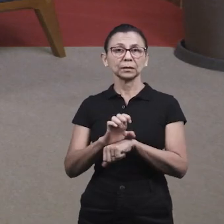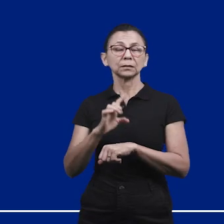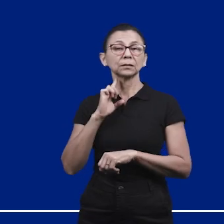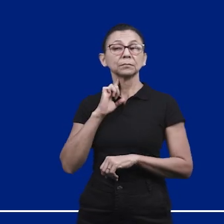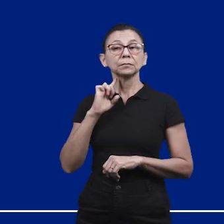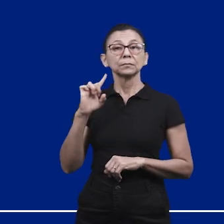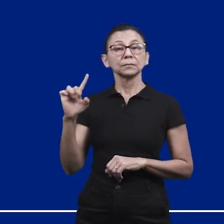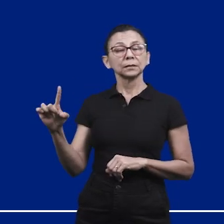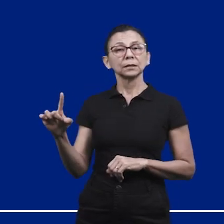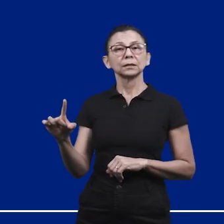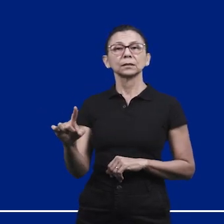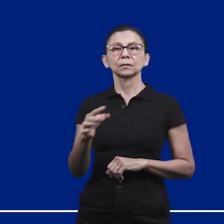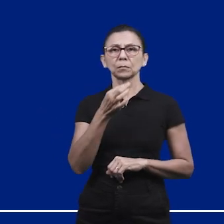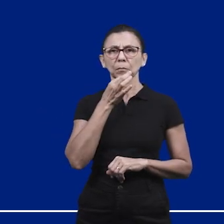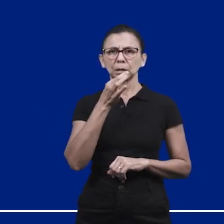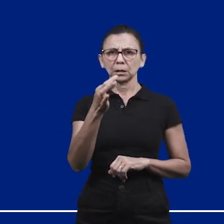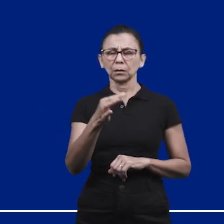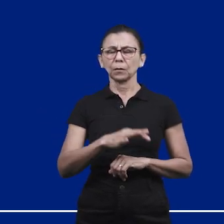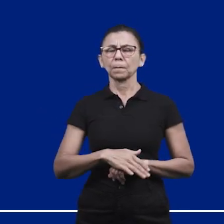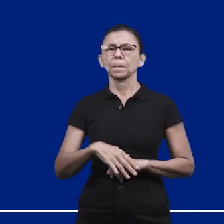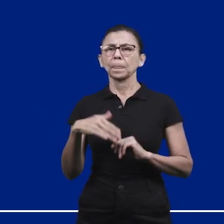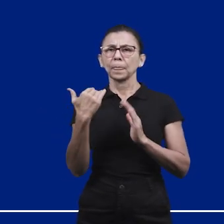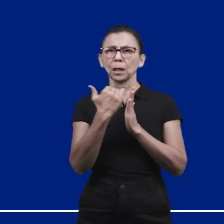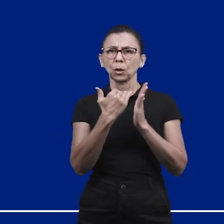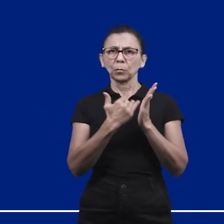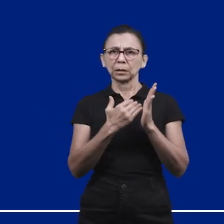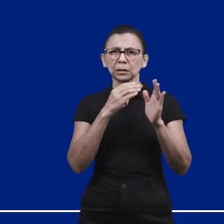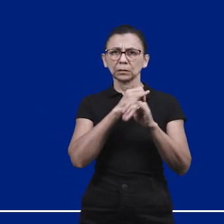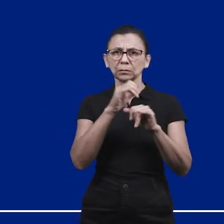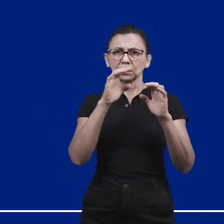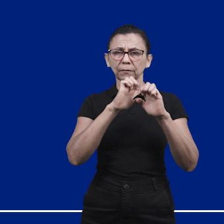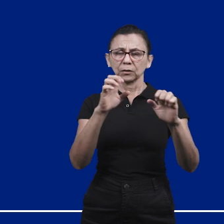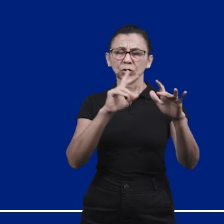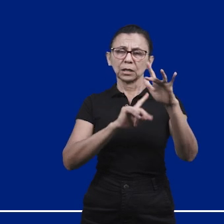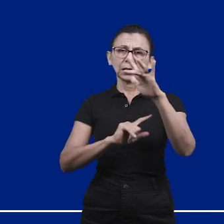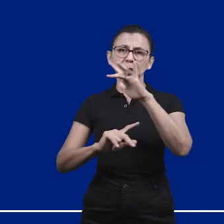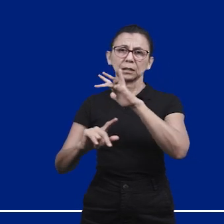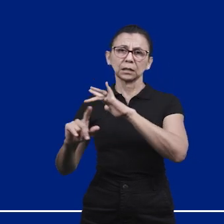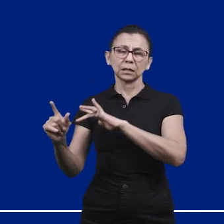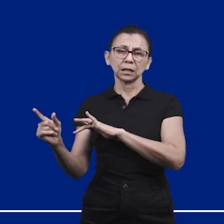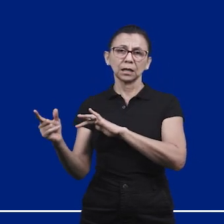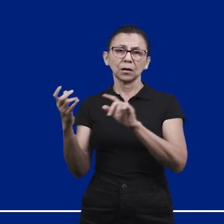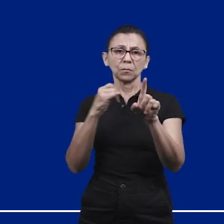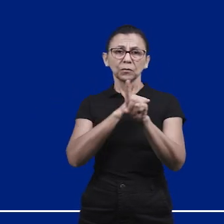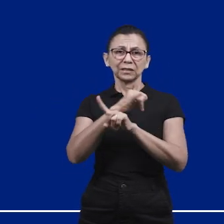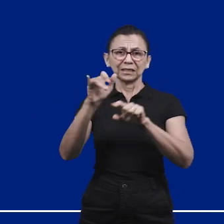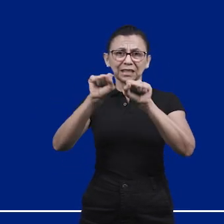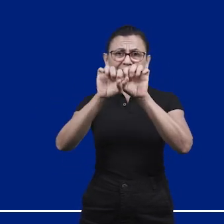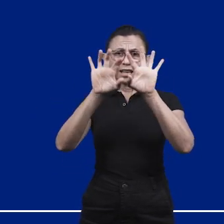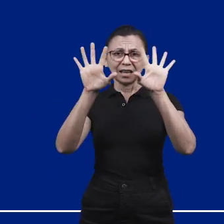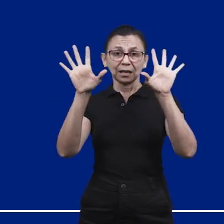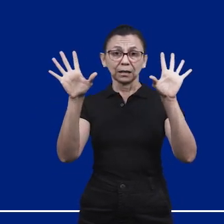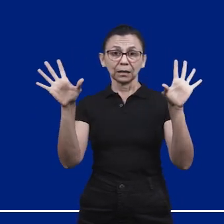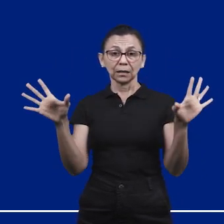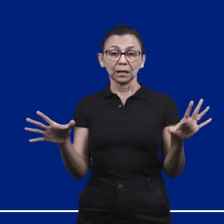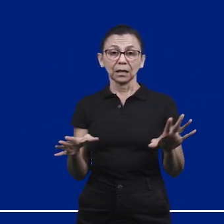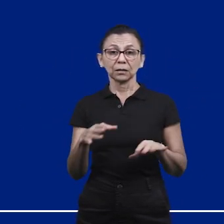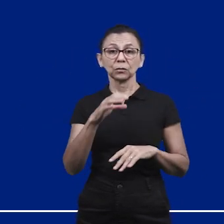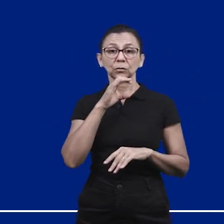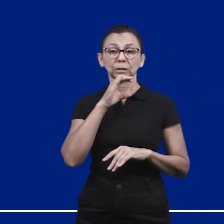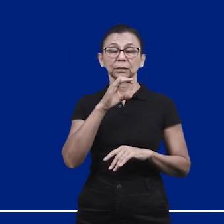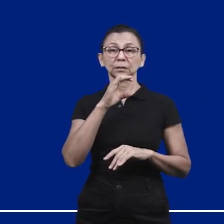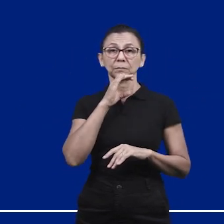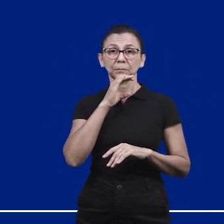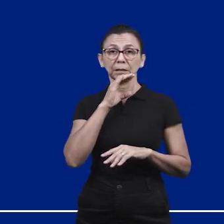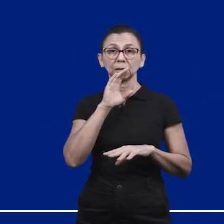Gerais. E ele diz o seguinte: o programa Anunciando o Evangelho Eterno enriquece de forma profética e clara. Itahatinga, dans l'État